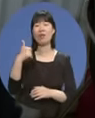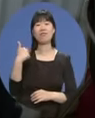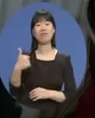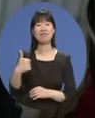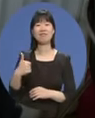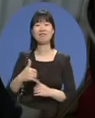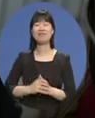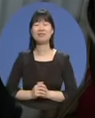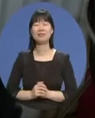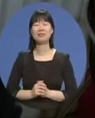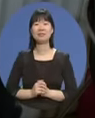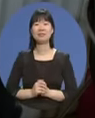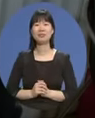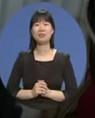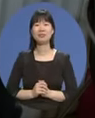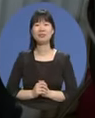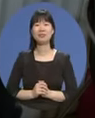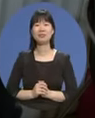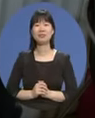좋았어요.